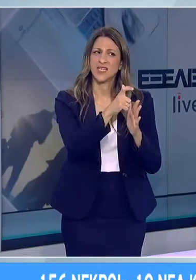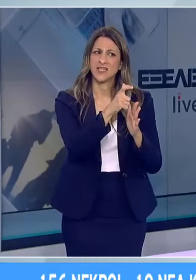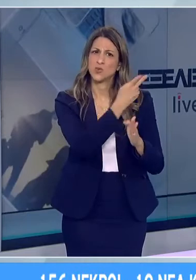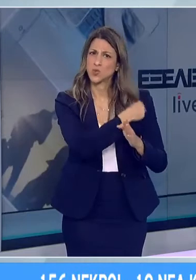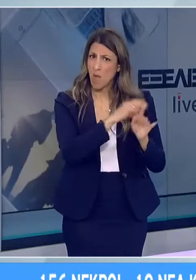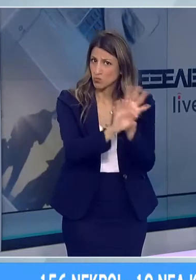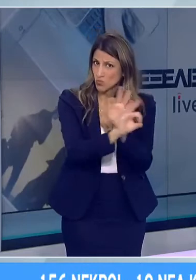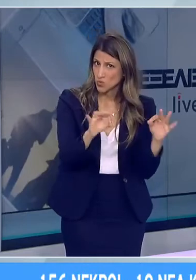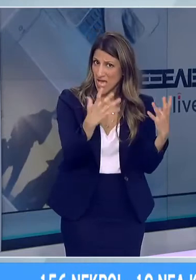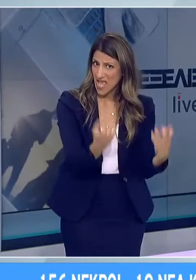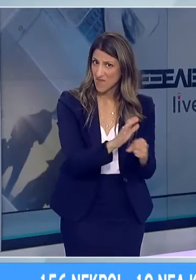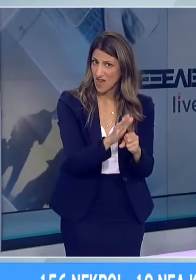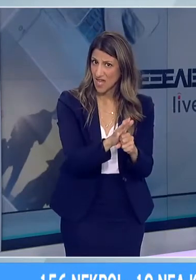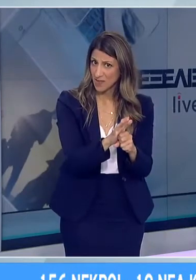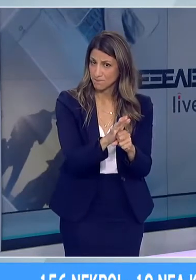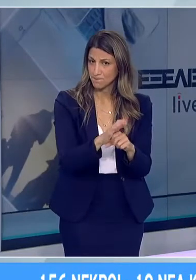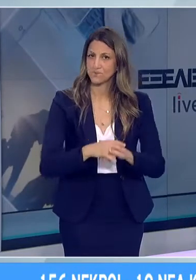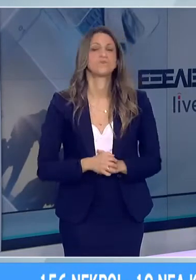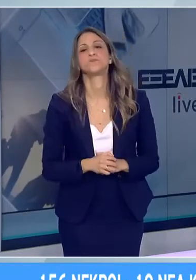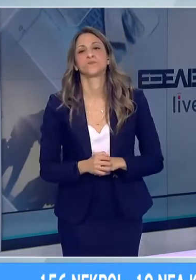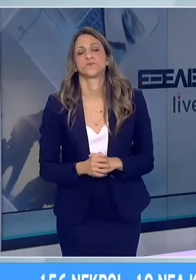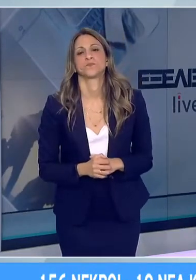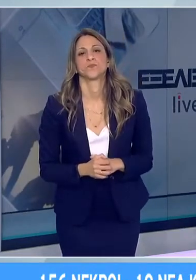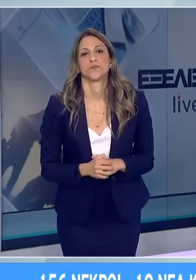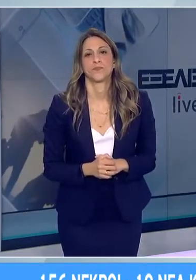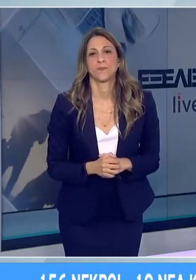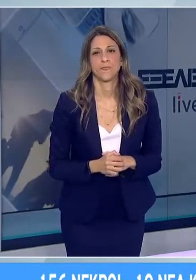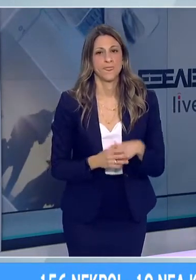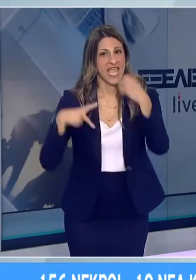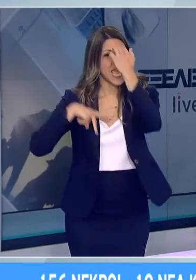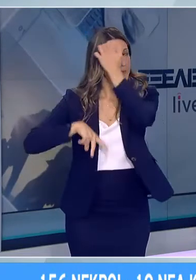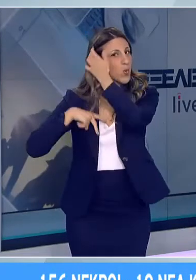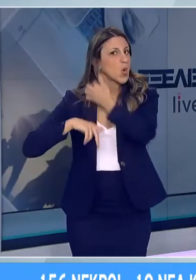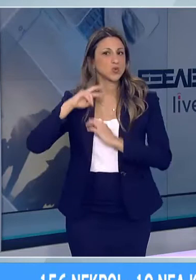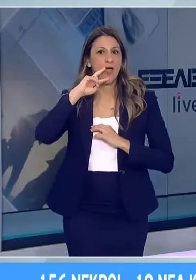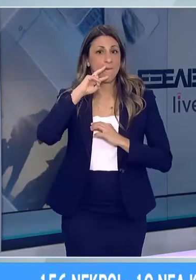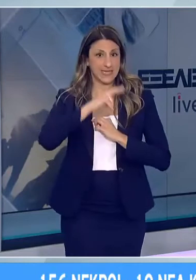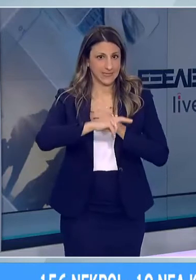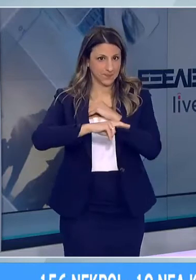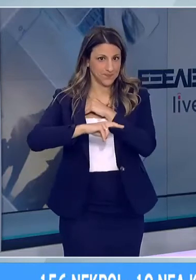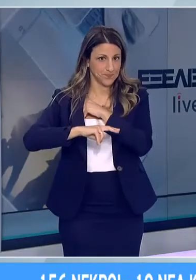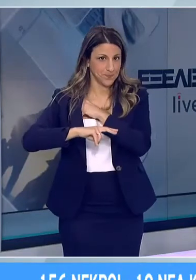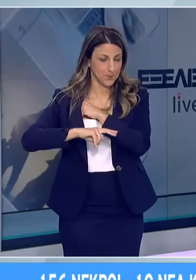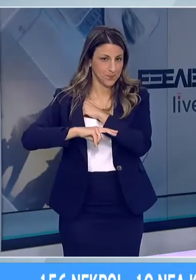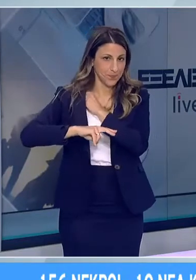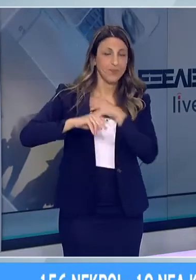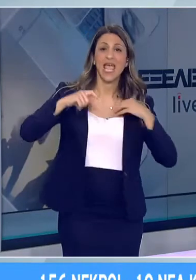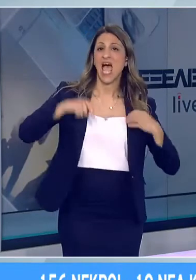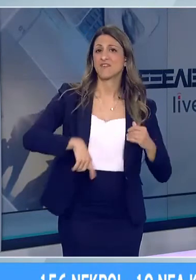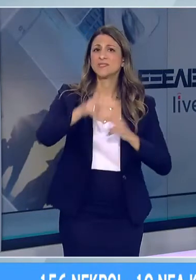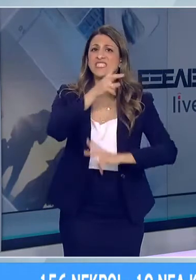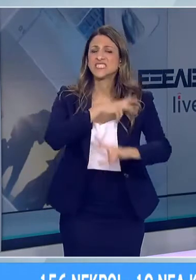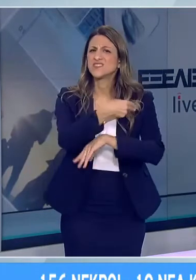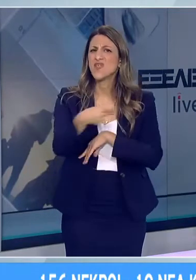COVID? Να πω με την άδεια σας, κύριε καθηγητά, έχει ξεκινήσει μια μεγάλη συζήτηση για ένα τεράστιο κεφάλαιο της χώρας